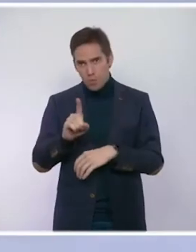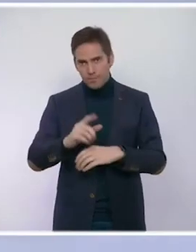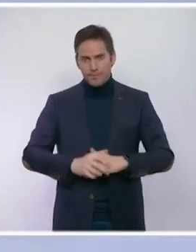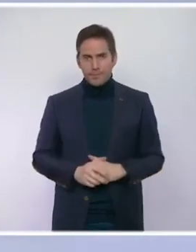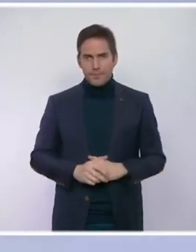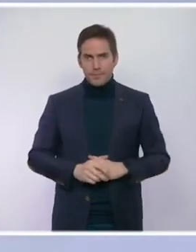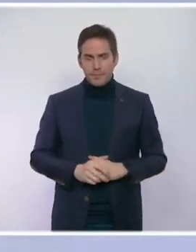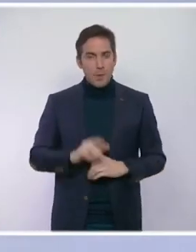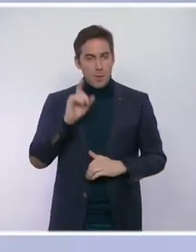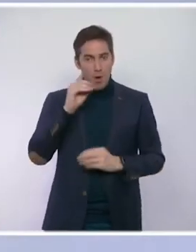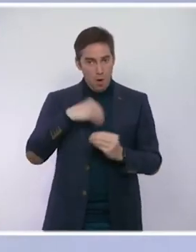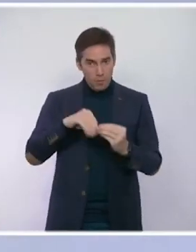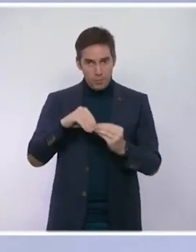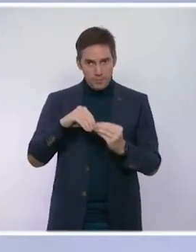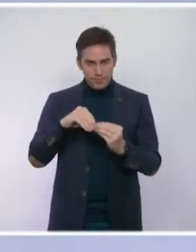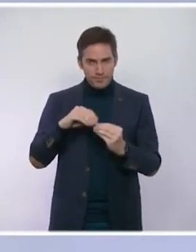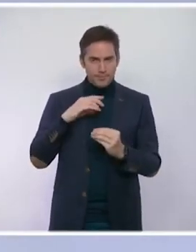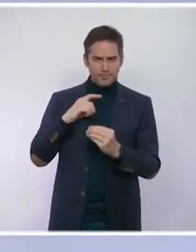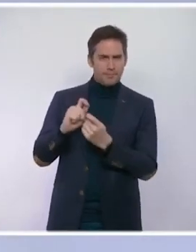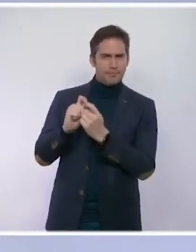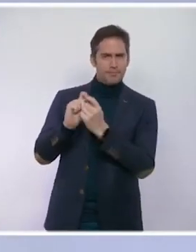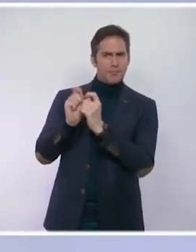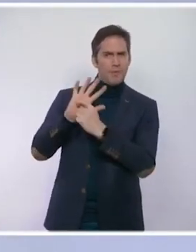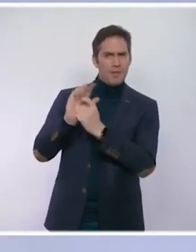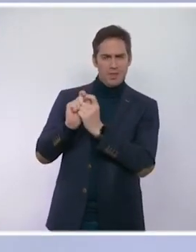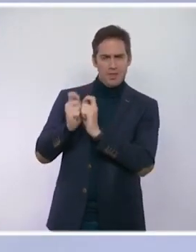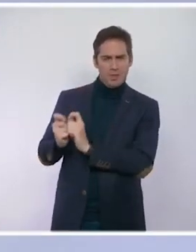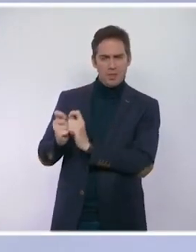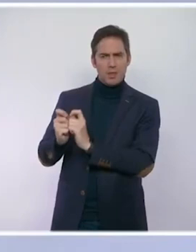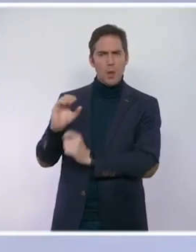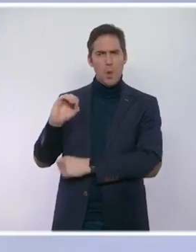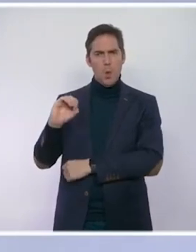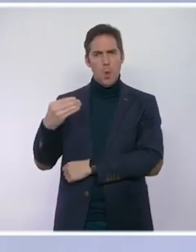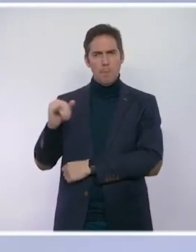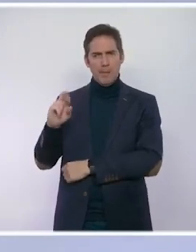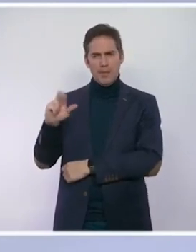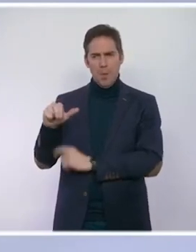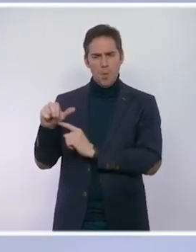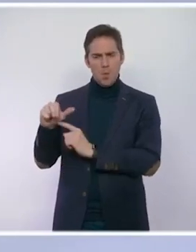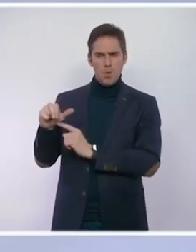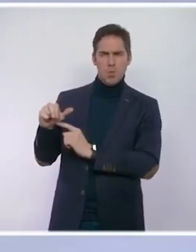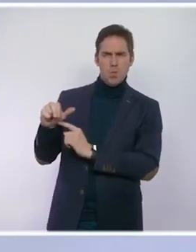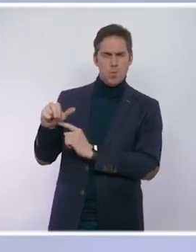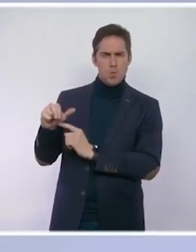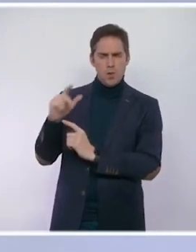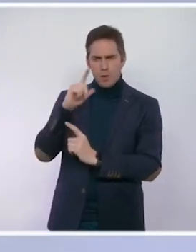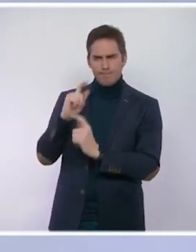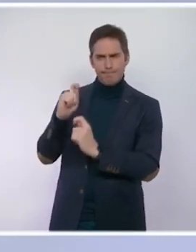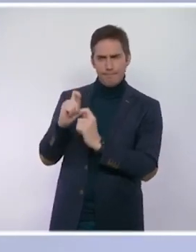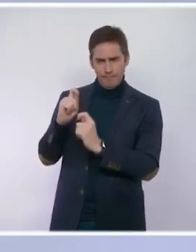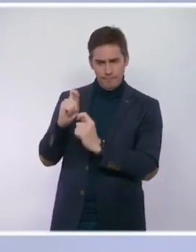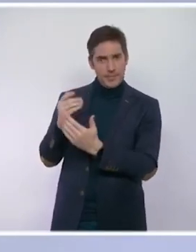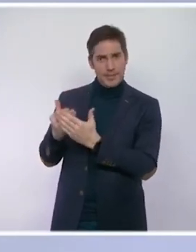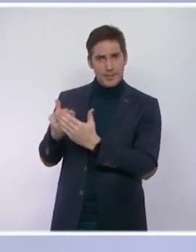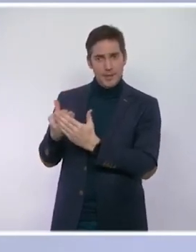Le variant Omicron est une source d'inquiétude et de préoccupation majeure partout dans le monde. Ce variant est un nouveau défi que nous lance